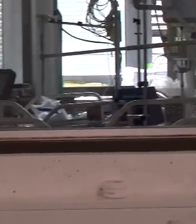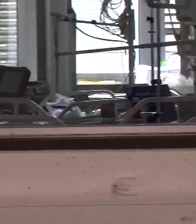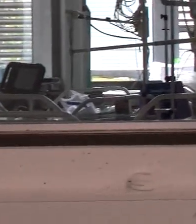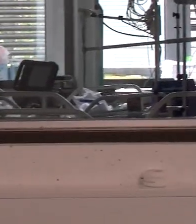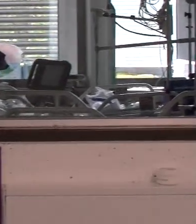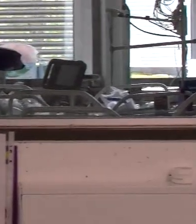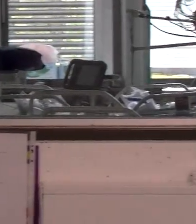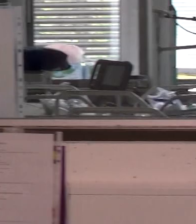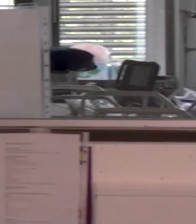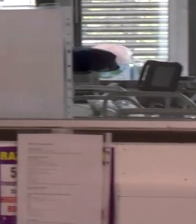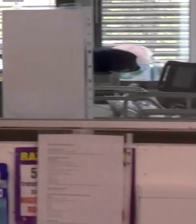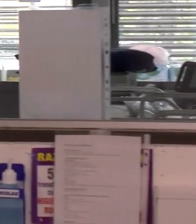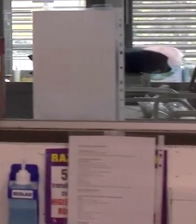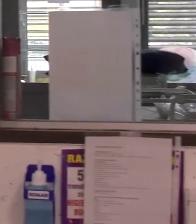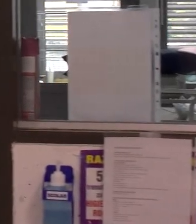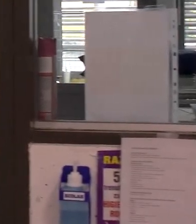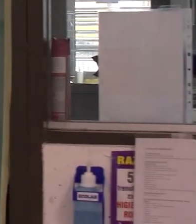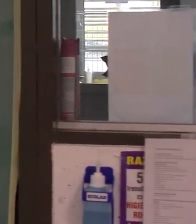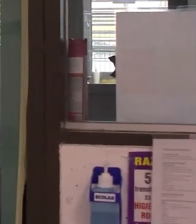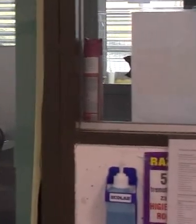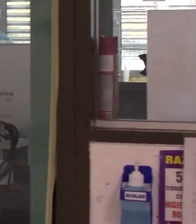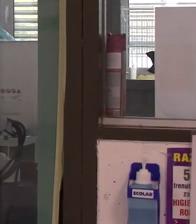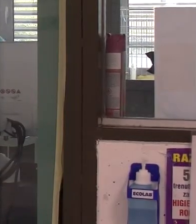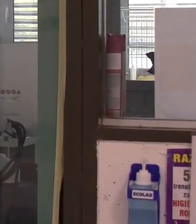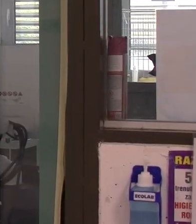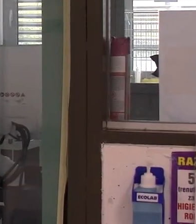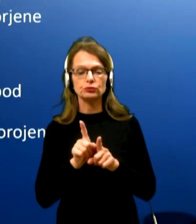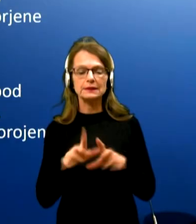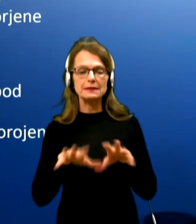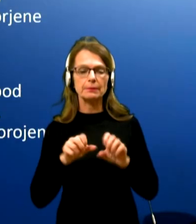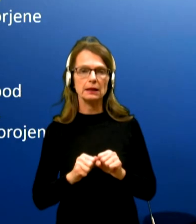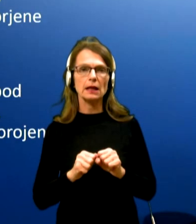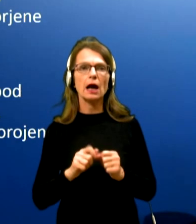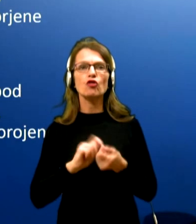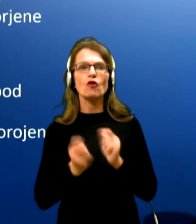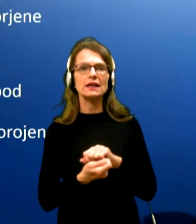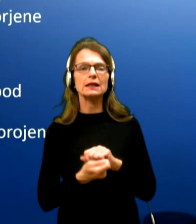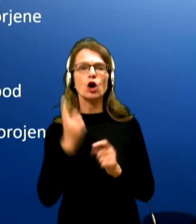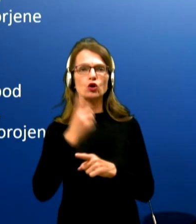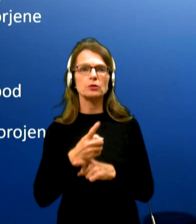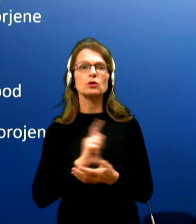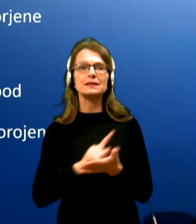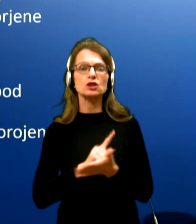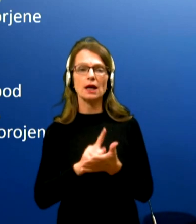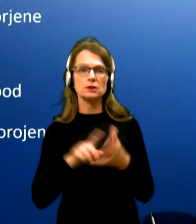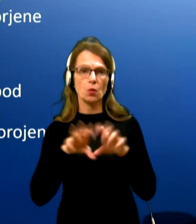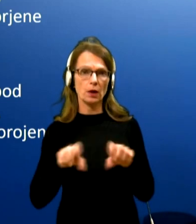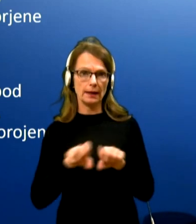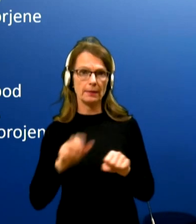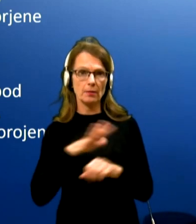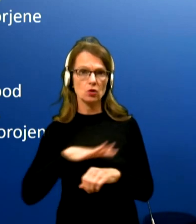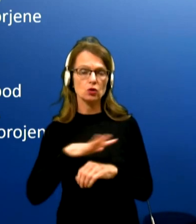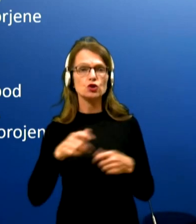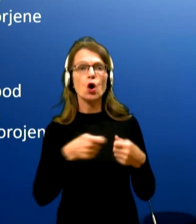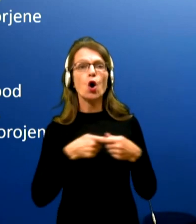bolnikov na intenzivni negi. Danes bo sprejeta tudi novelirana odredba o začasnih ukrepih na področju